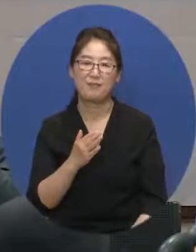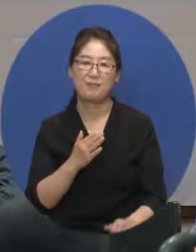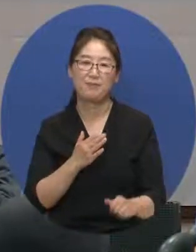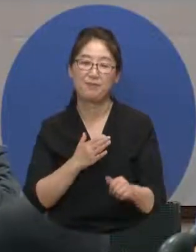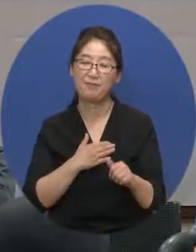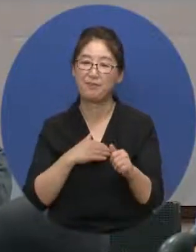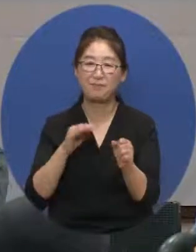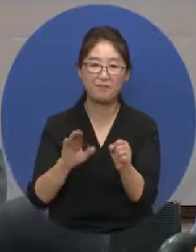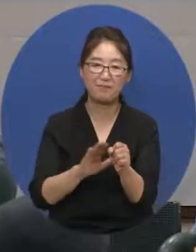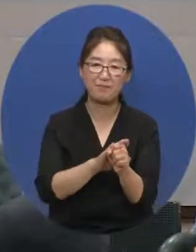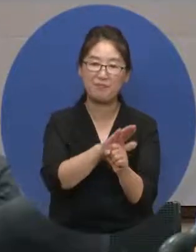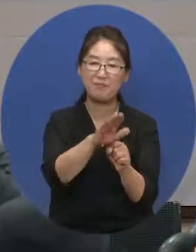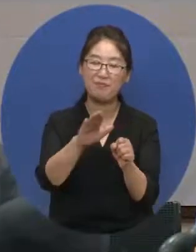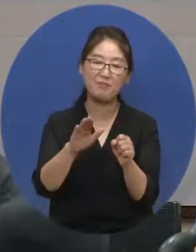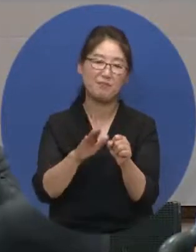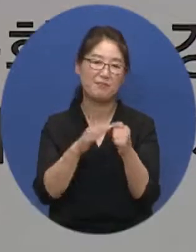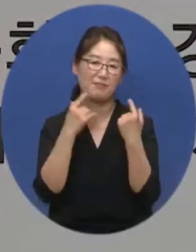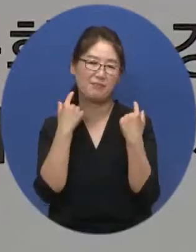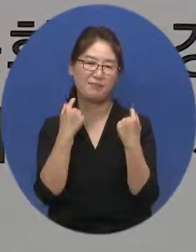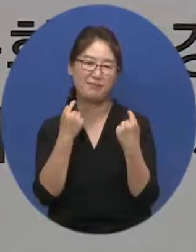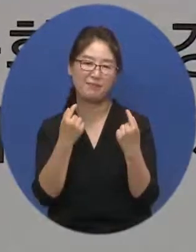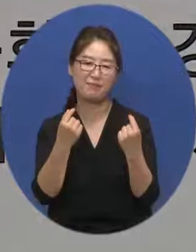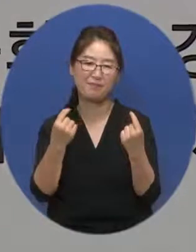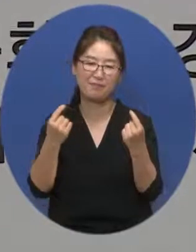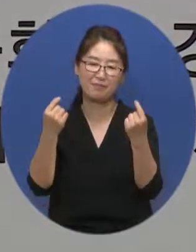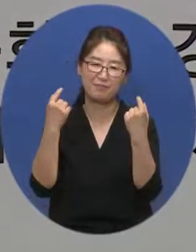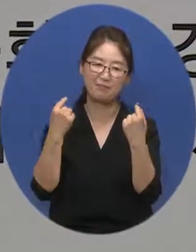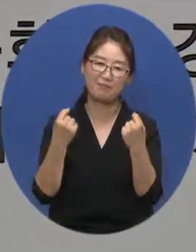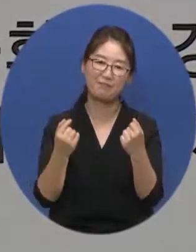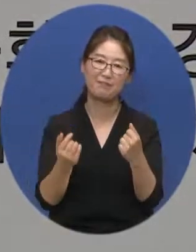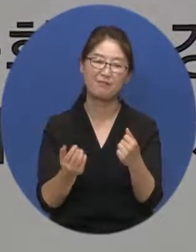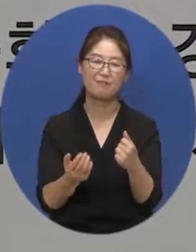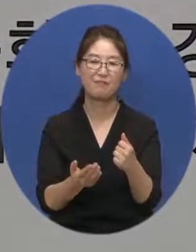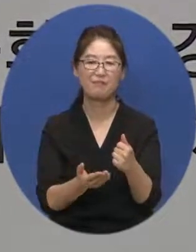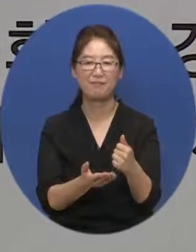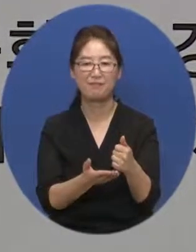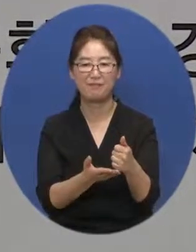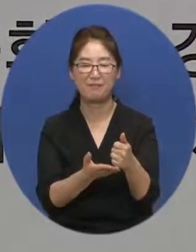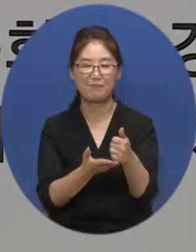내가 사랑하는 님이여